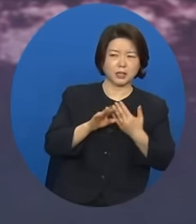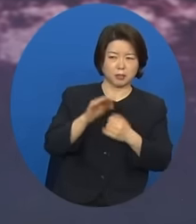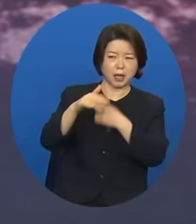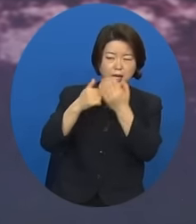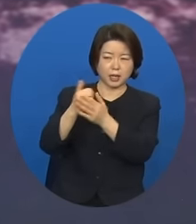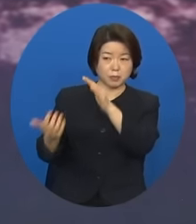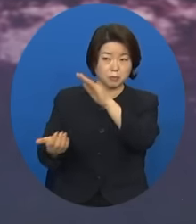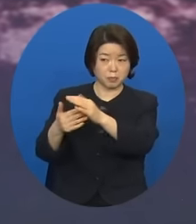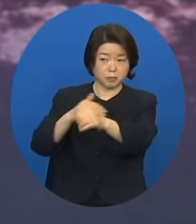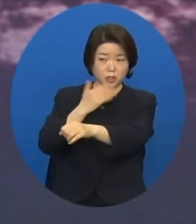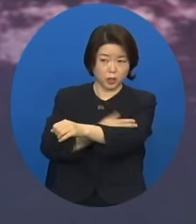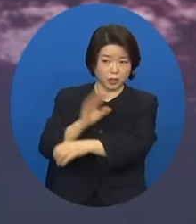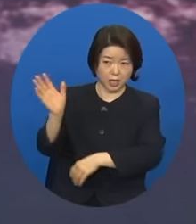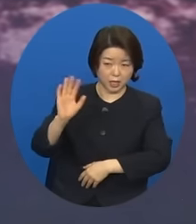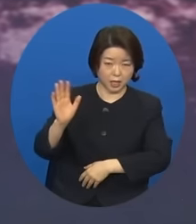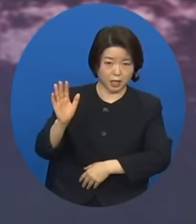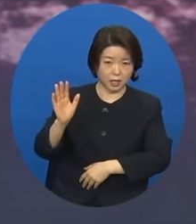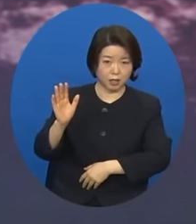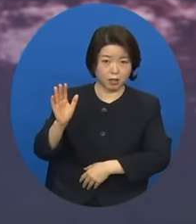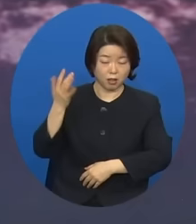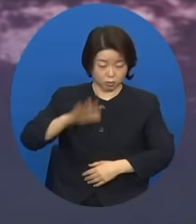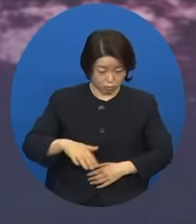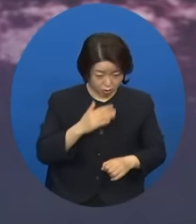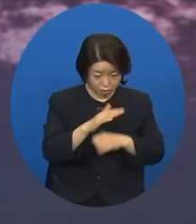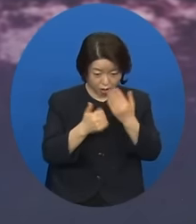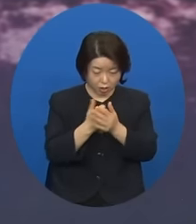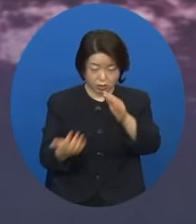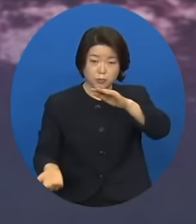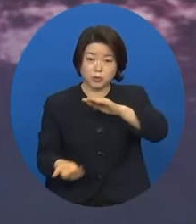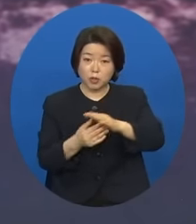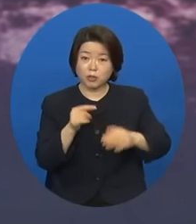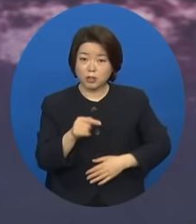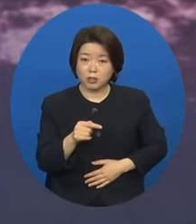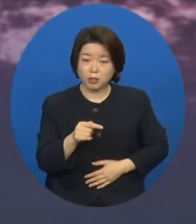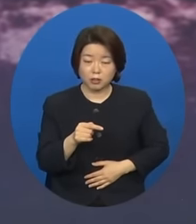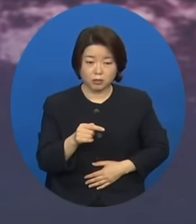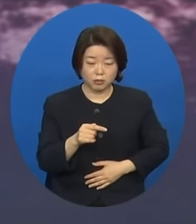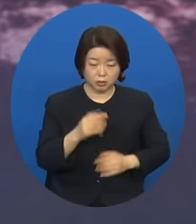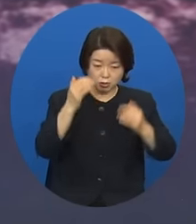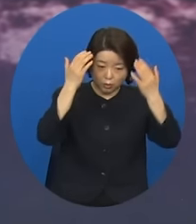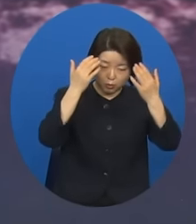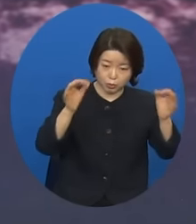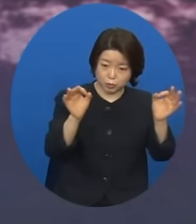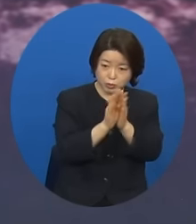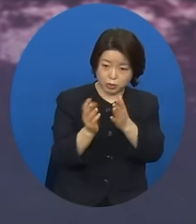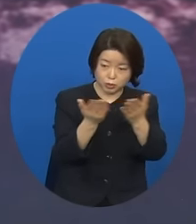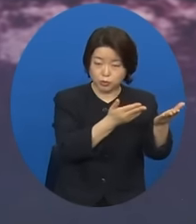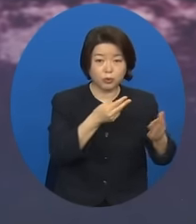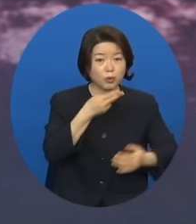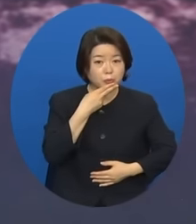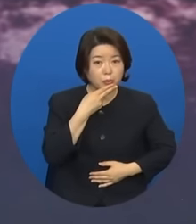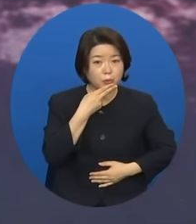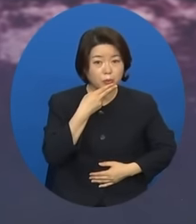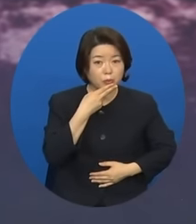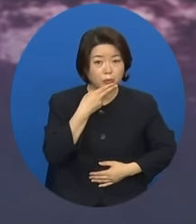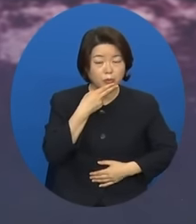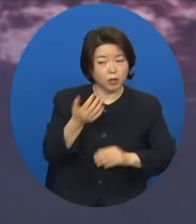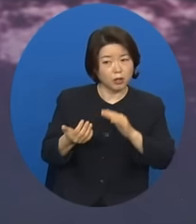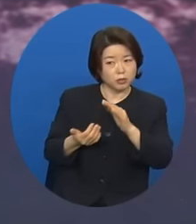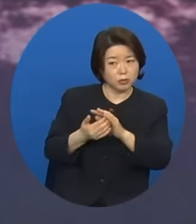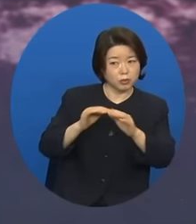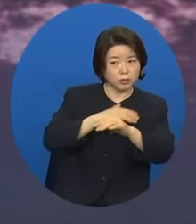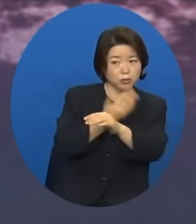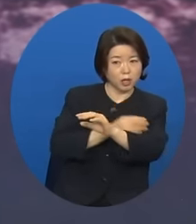생각 할 수 있잖아요 근데 전능하신 하나님이요 근데 전능하신 하나님이 고통을 없애지 않으셨어요 그러면 전능하지 않은 거